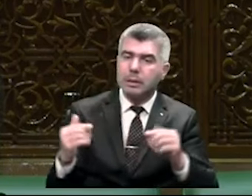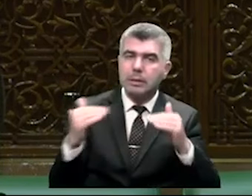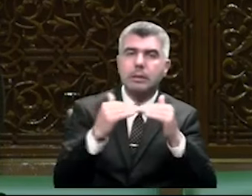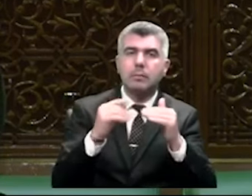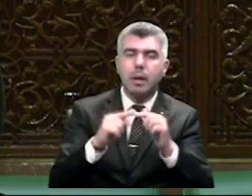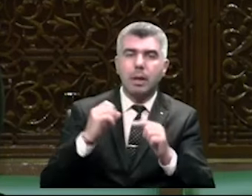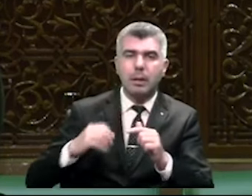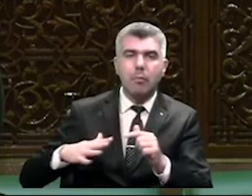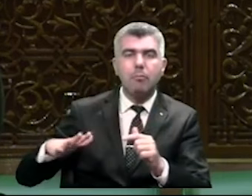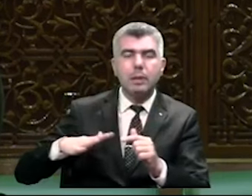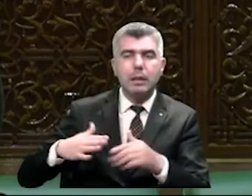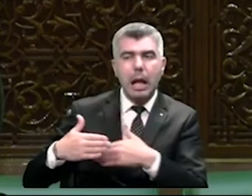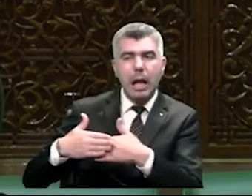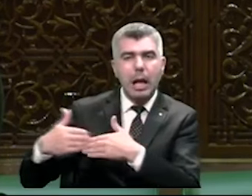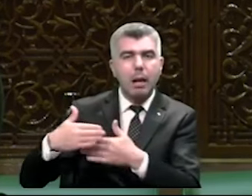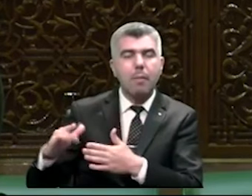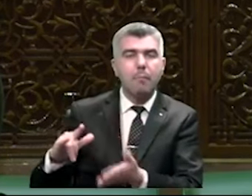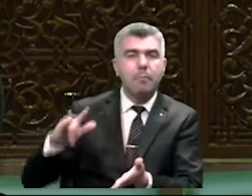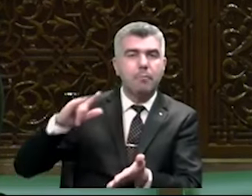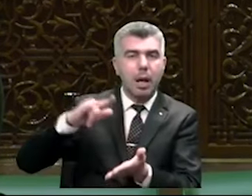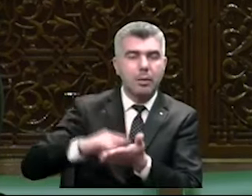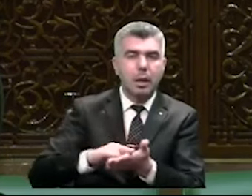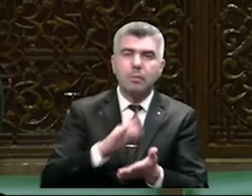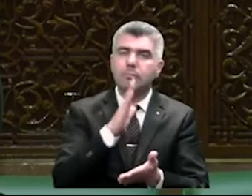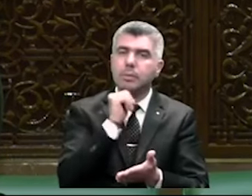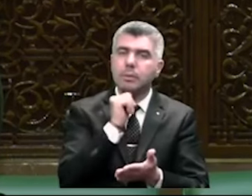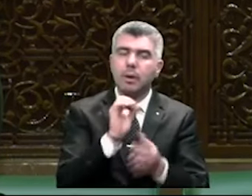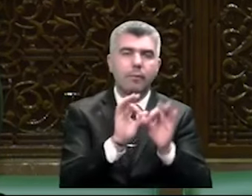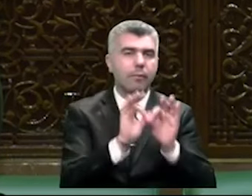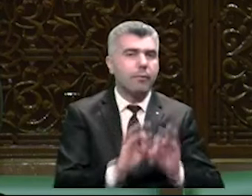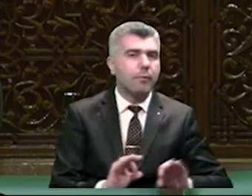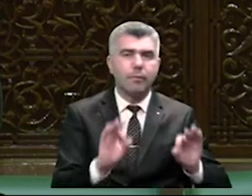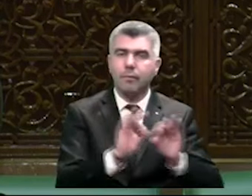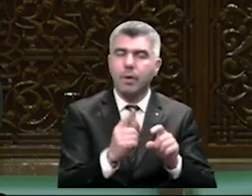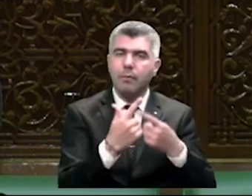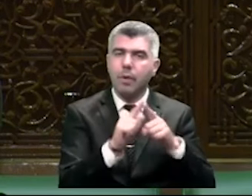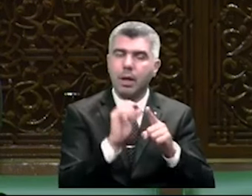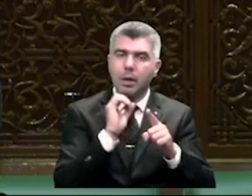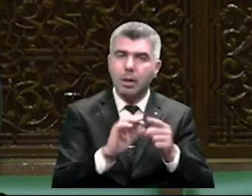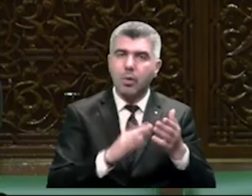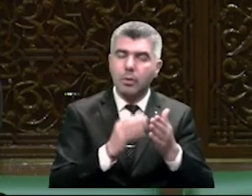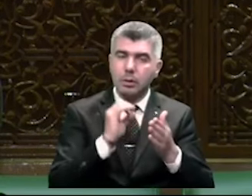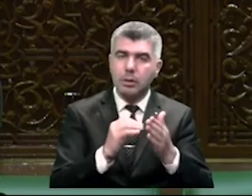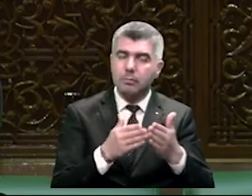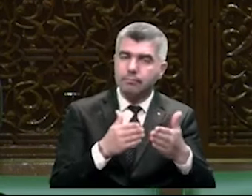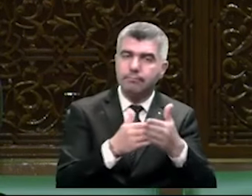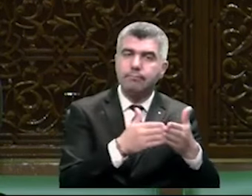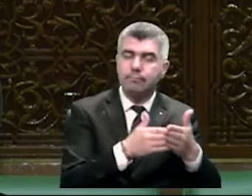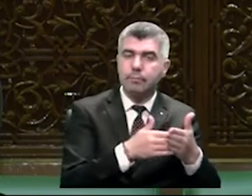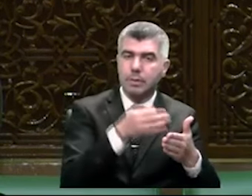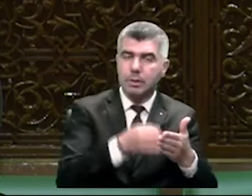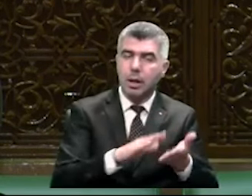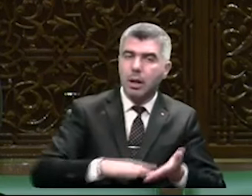المطارات ووسط وضواحي المدن كان توفر على شبكه متنوعه من وسائل النقل تستجيب لحجم وتحديات الجوده